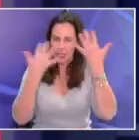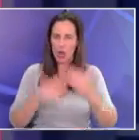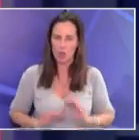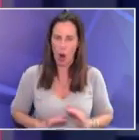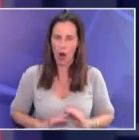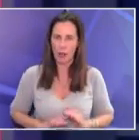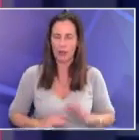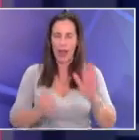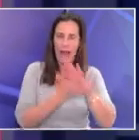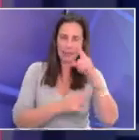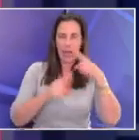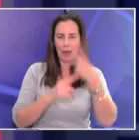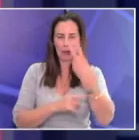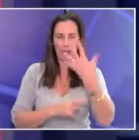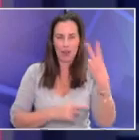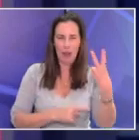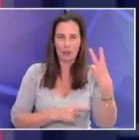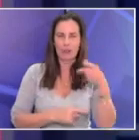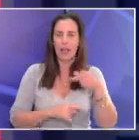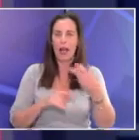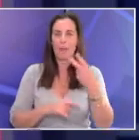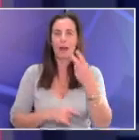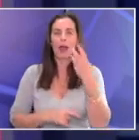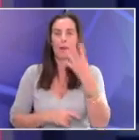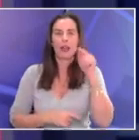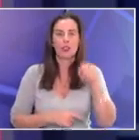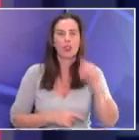חשבון. 11 לחלק ל-252 יוצא